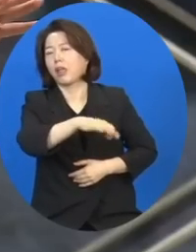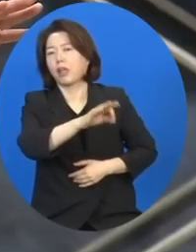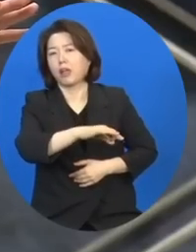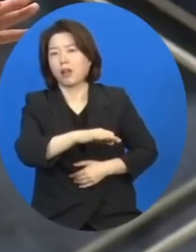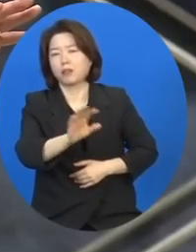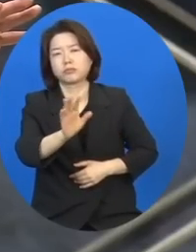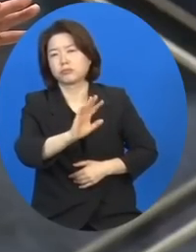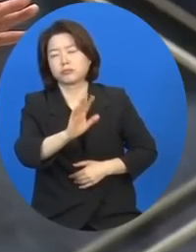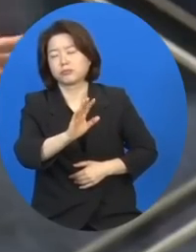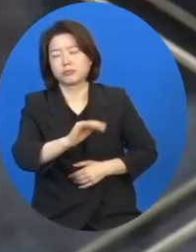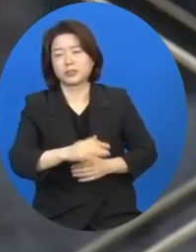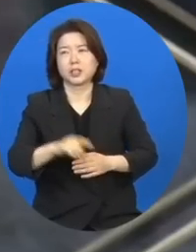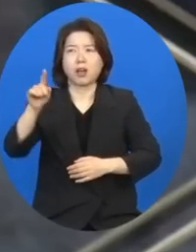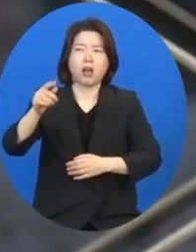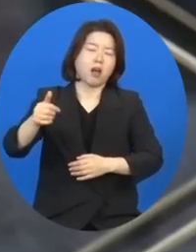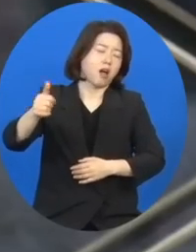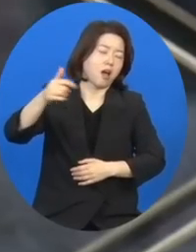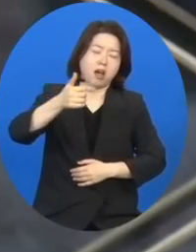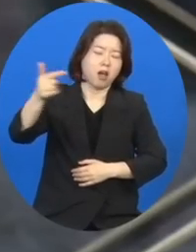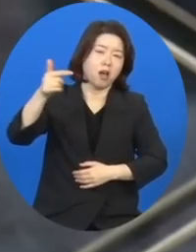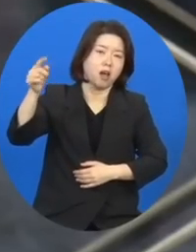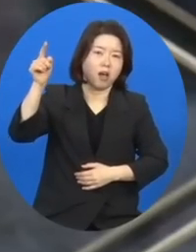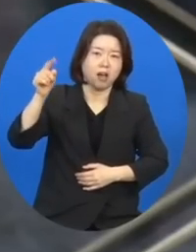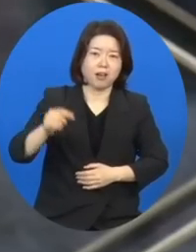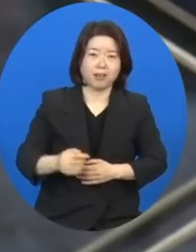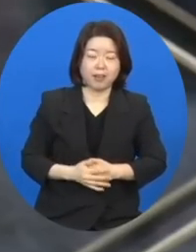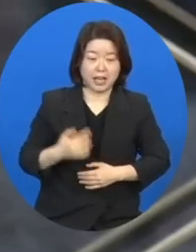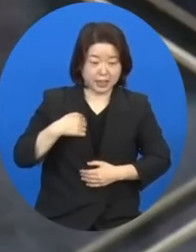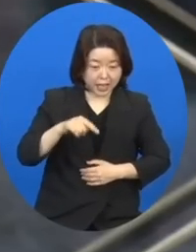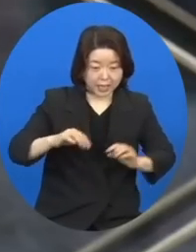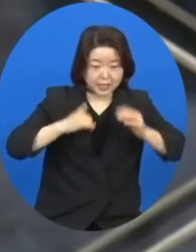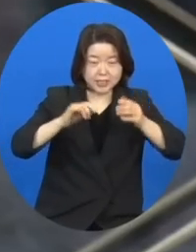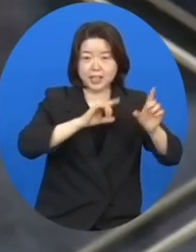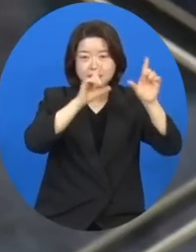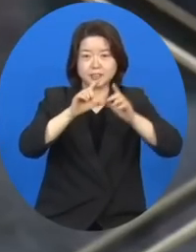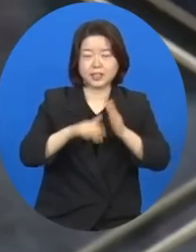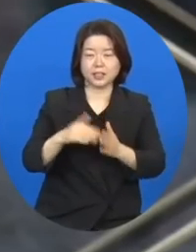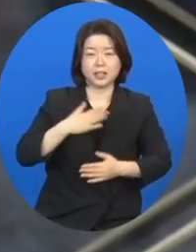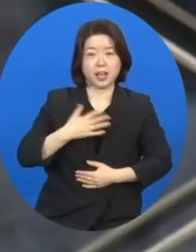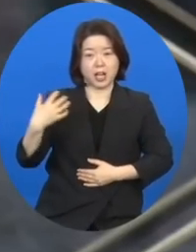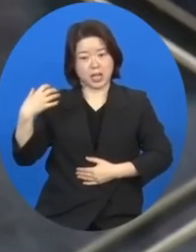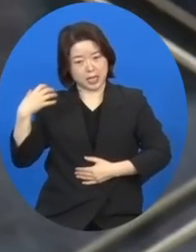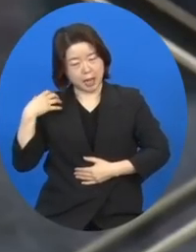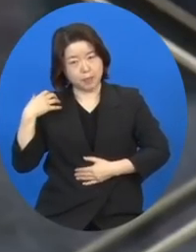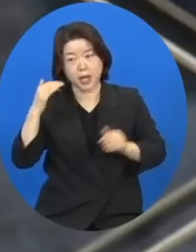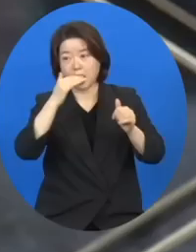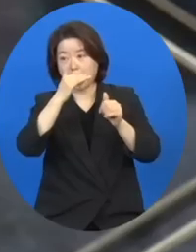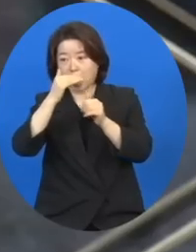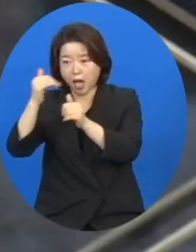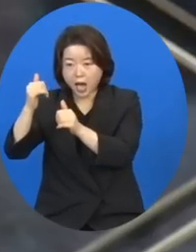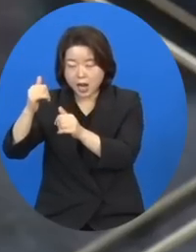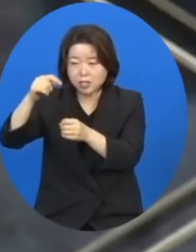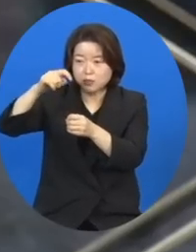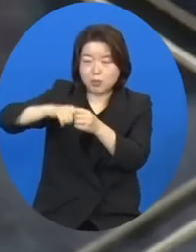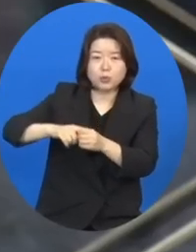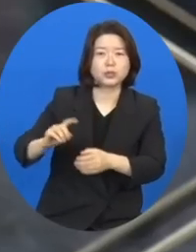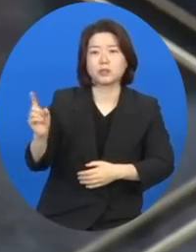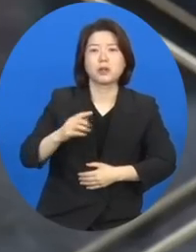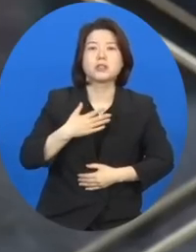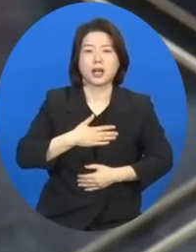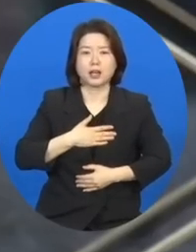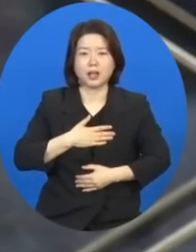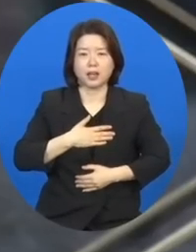별로인 것이죠. 그러면서 이 땅에 있을 때 내가 감당해야 될 사명이 무엇인지를 아니까